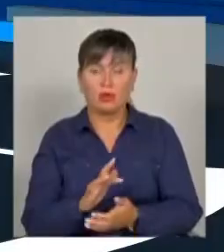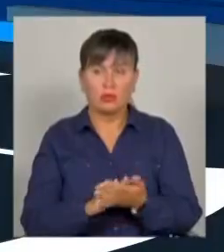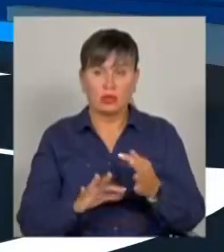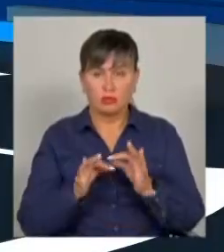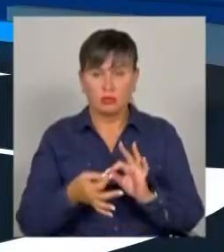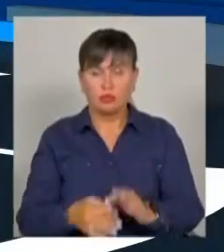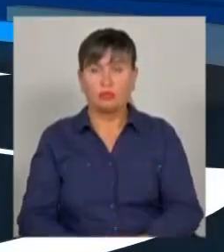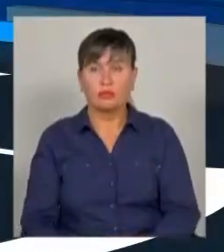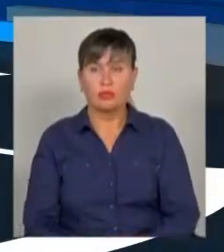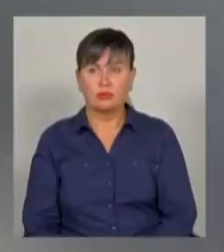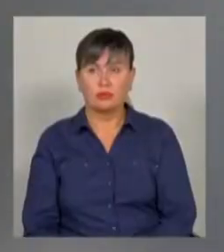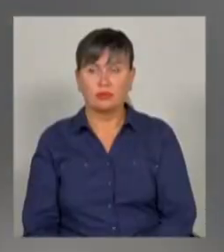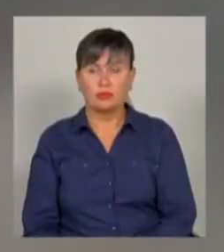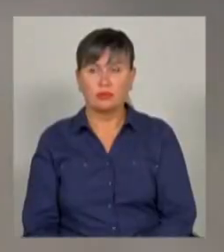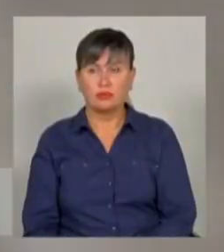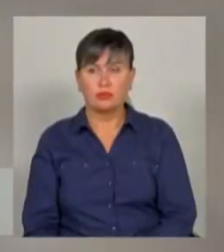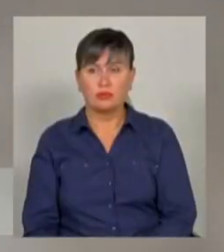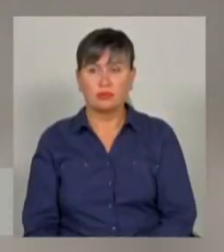Нураш расскажет подробнее.